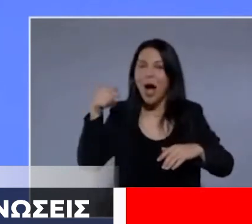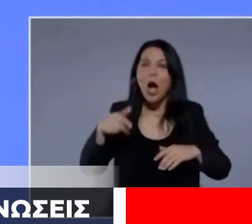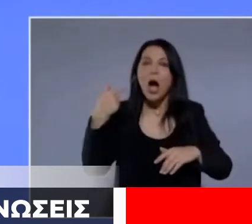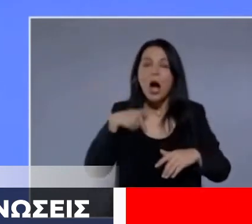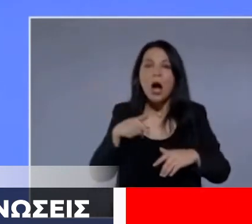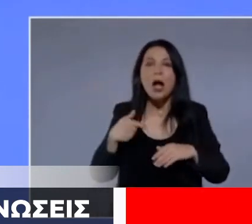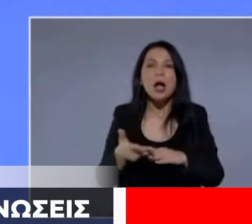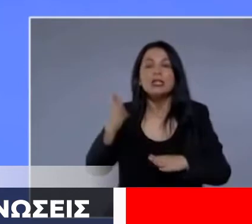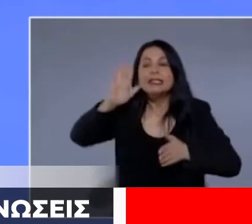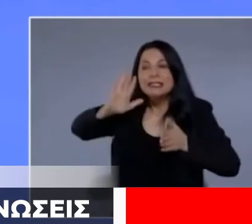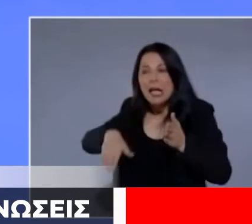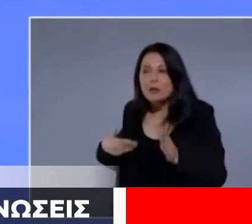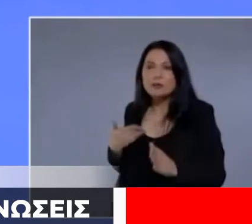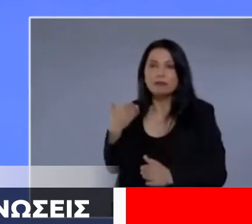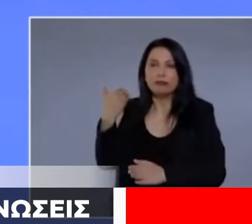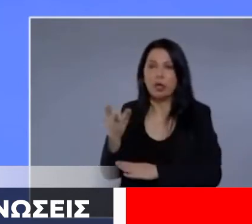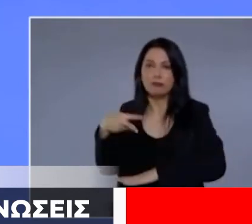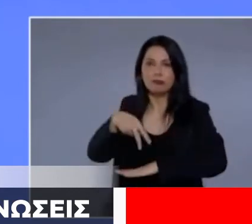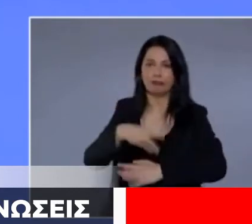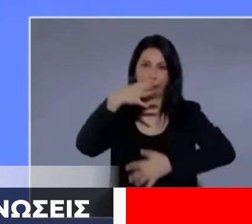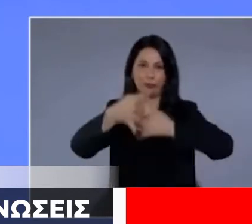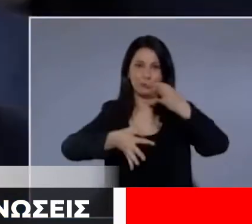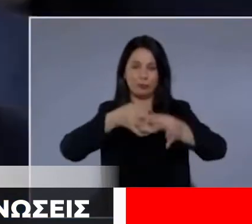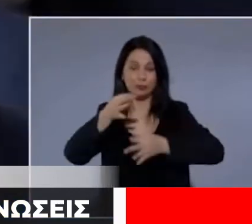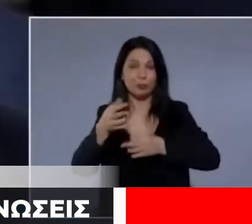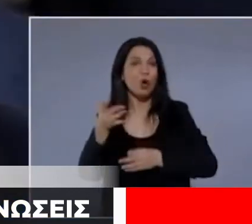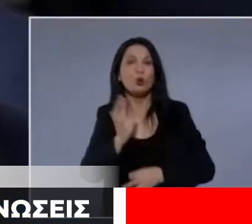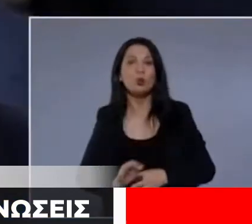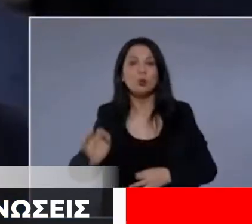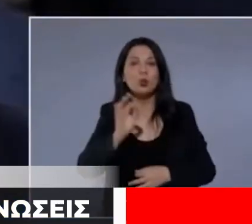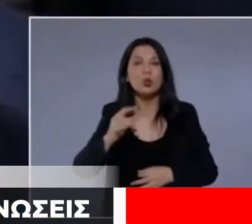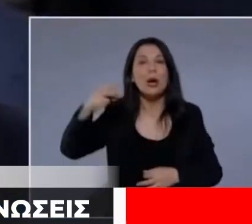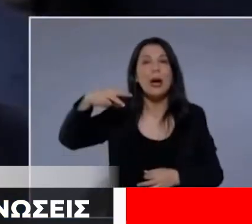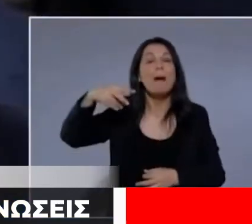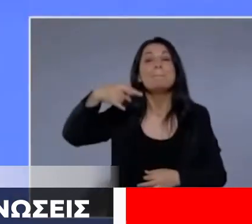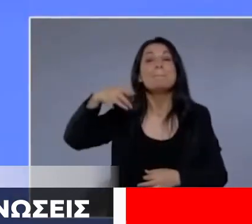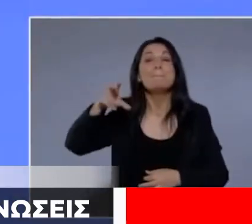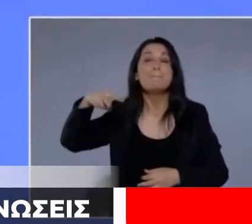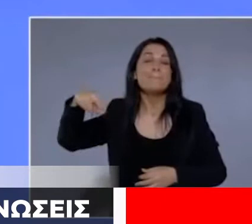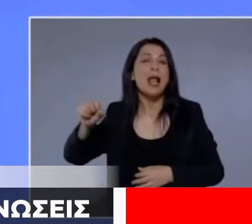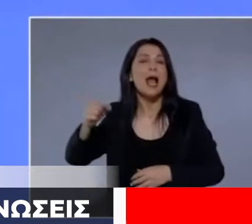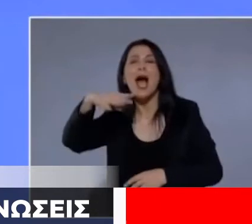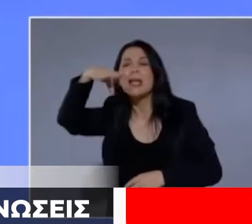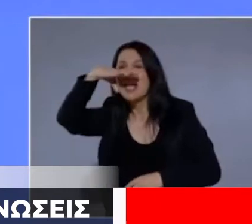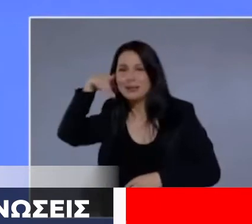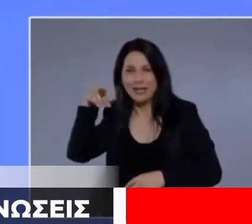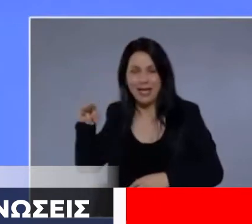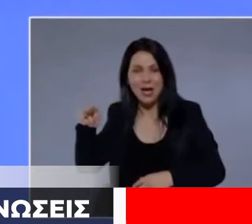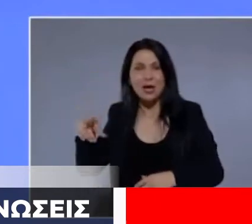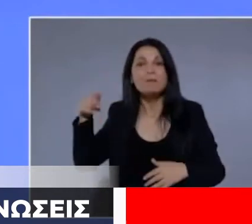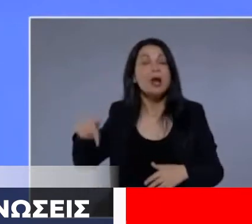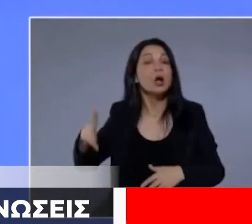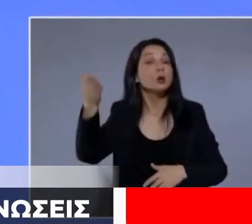στα Γενιτσά, όπου τότε είχα αναλάβει τη δέσμευση ότι εφόσον οι πολίτες